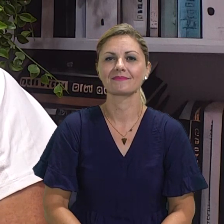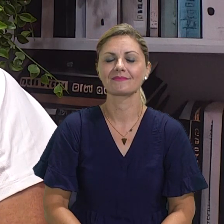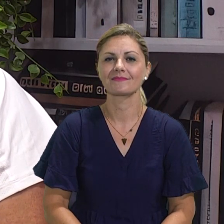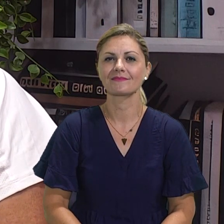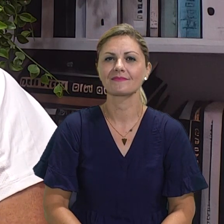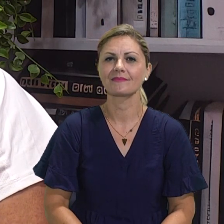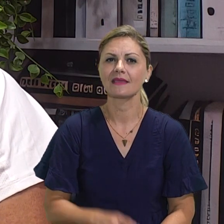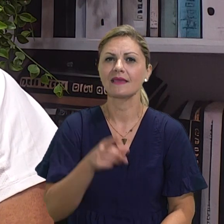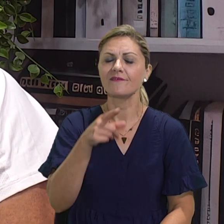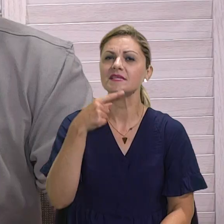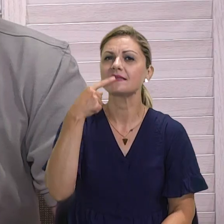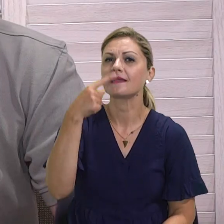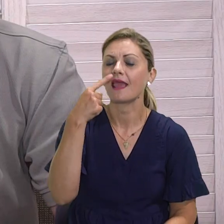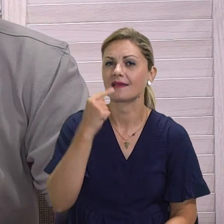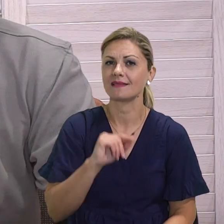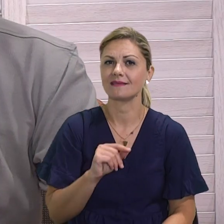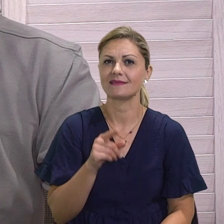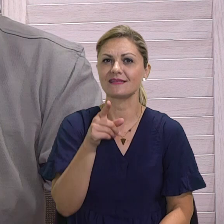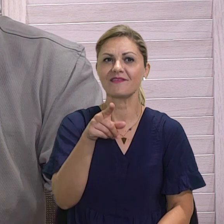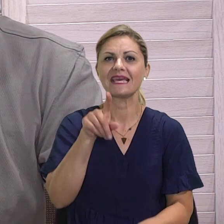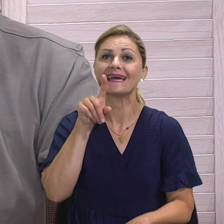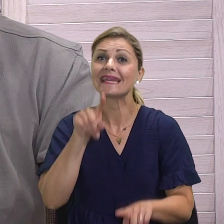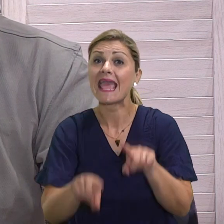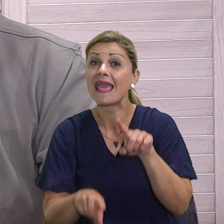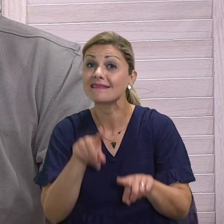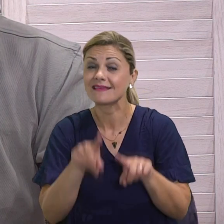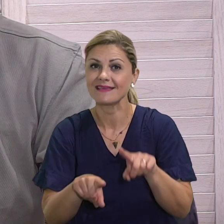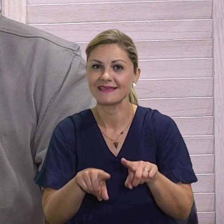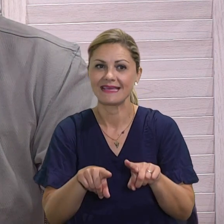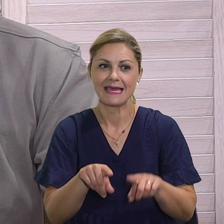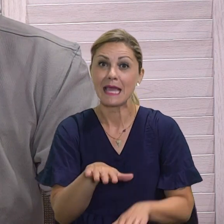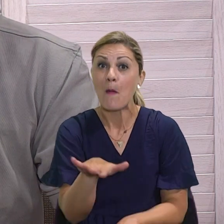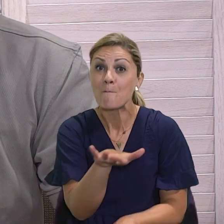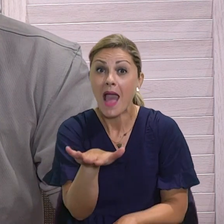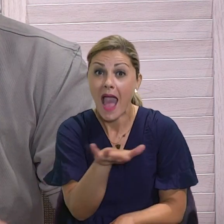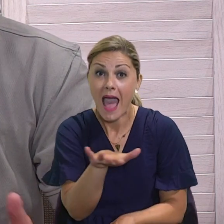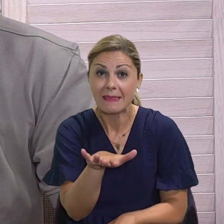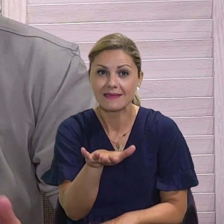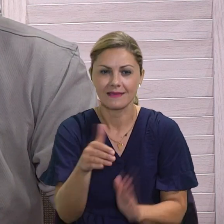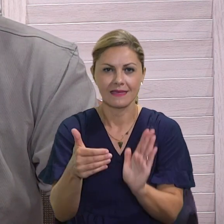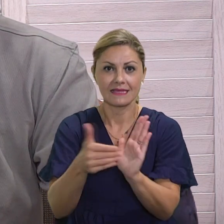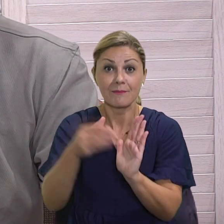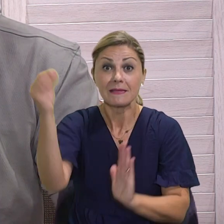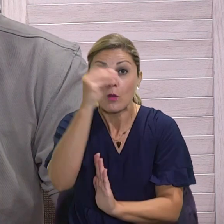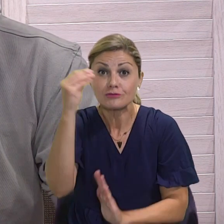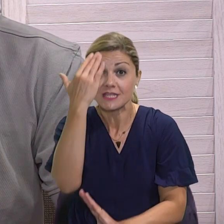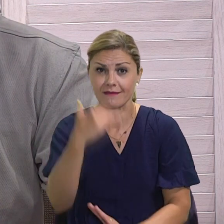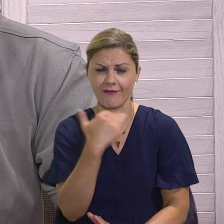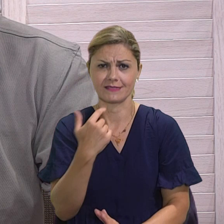sve što bi išlo s tim. Da. Spomenuli ste da ste jedan od rijetkih koji je morao naučiti standardni